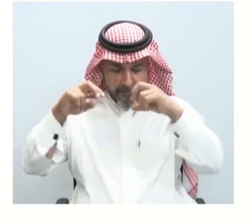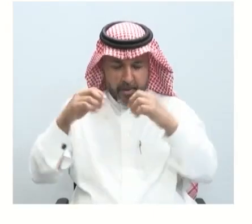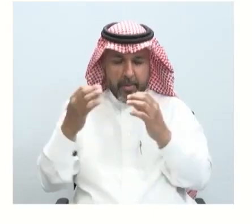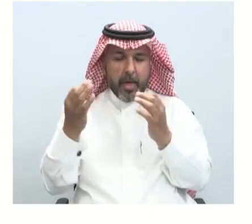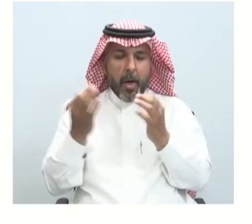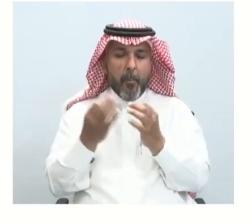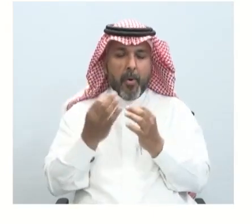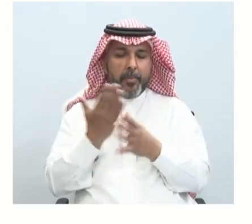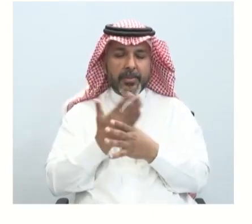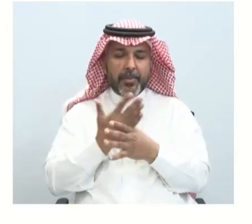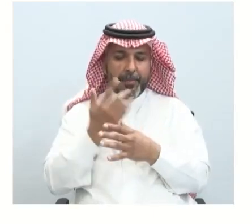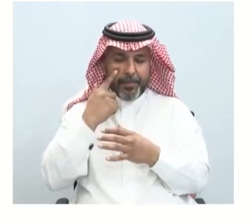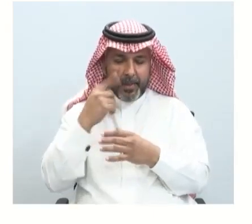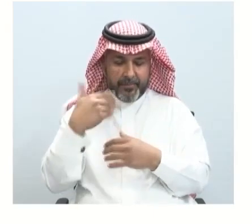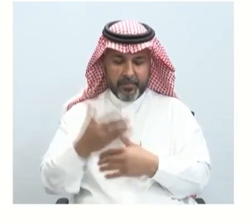المنصف في التنوع